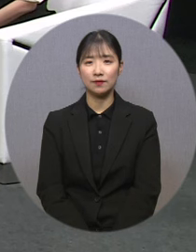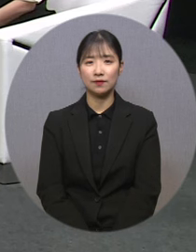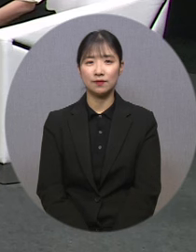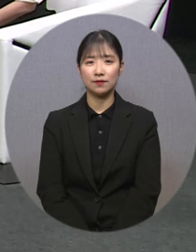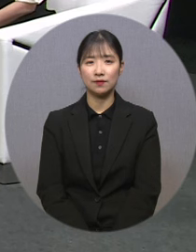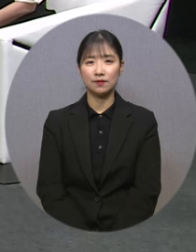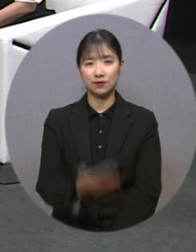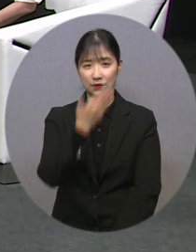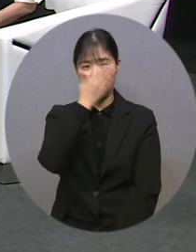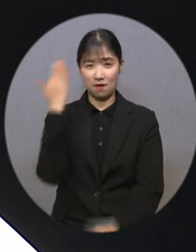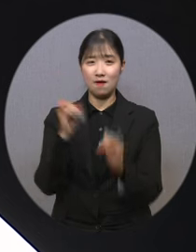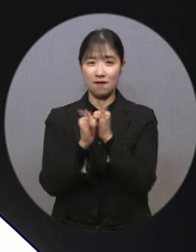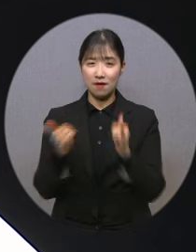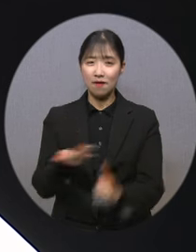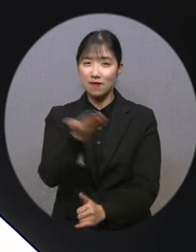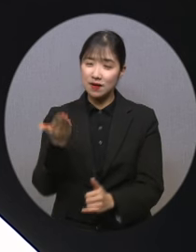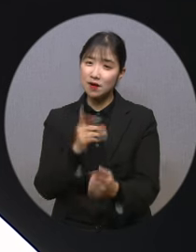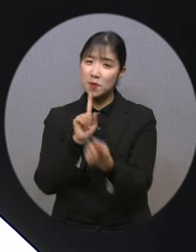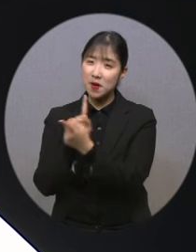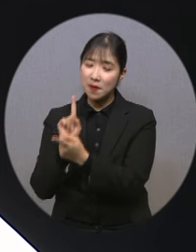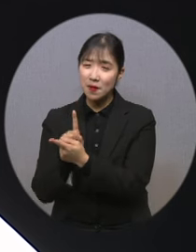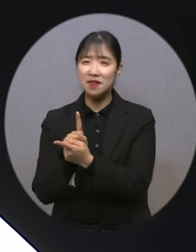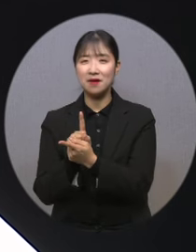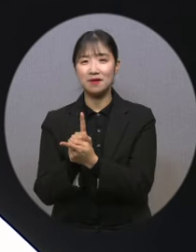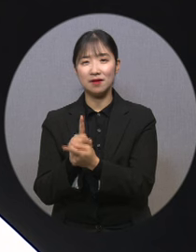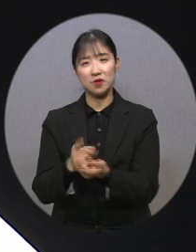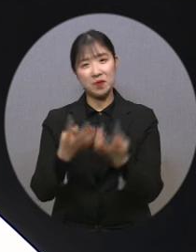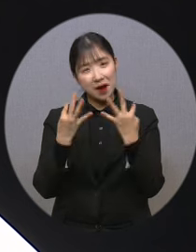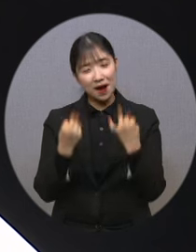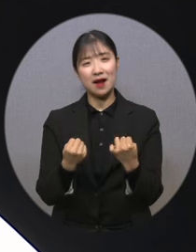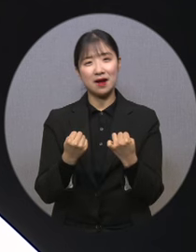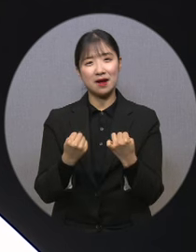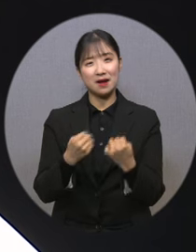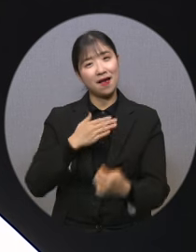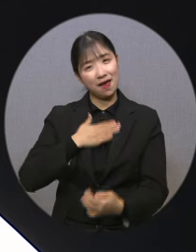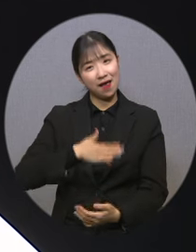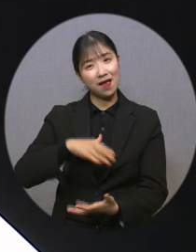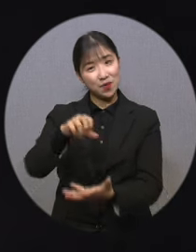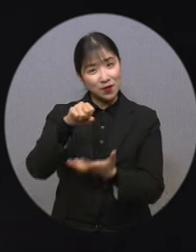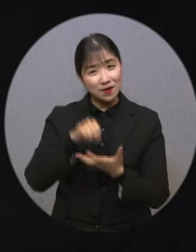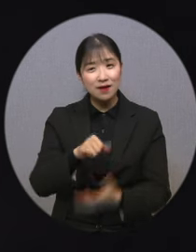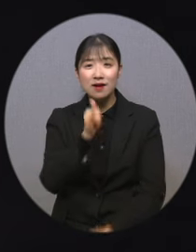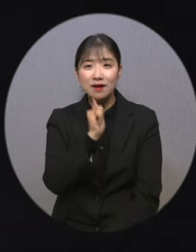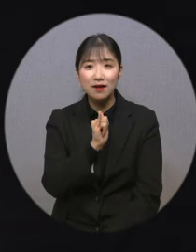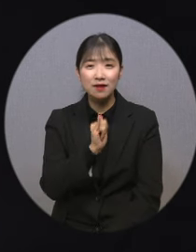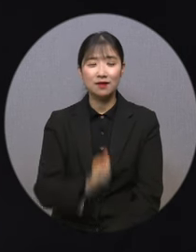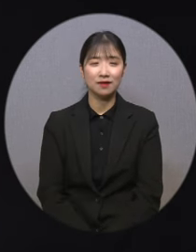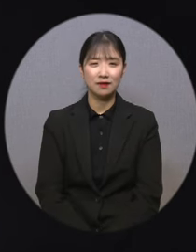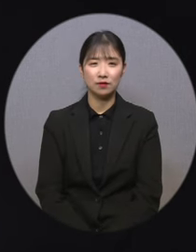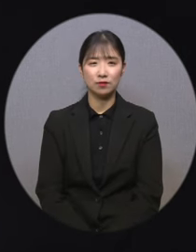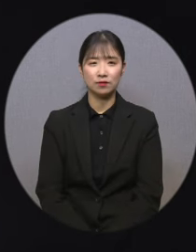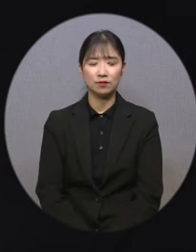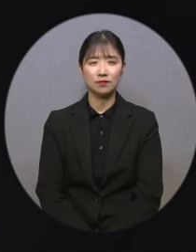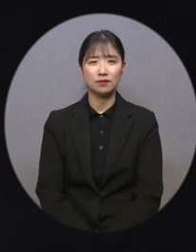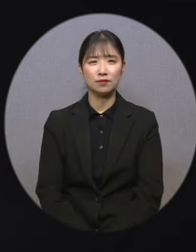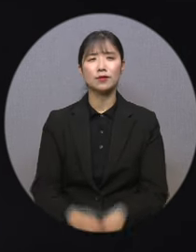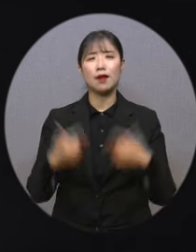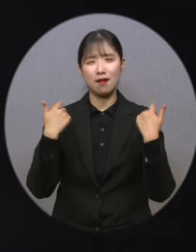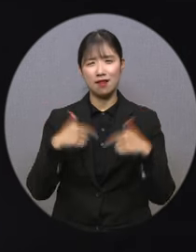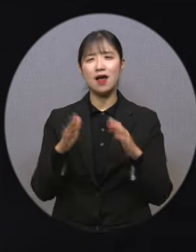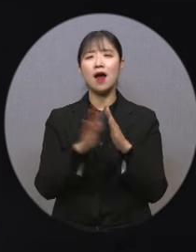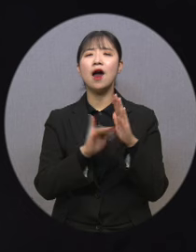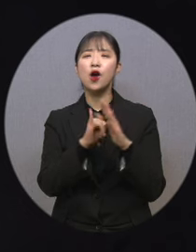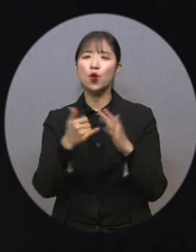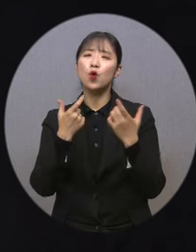3년 들을 만나서 뭐 많은 거 좀 파커 셨어요 아니 뭐 항상 가족같이